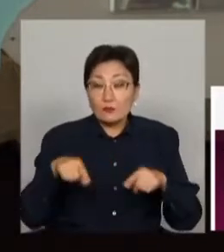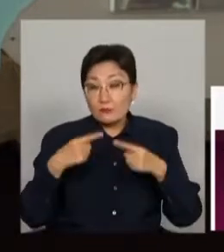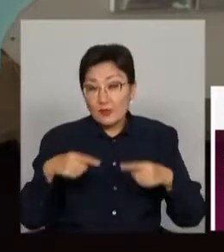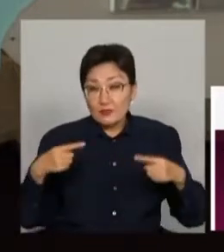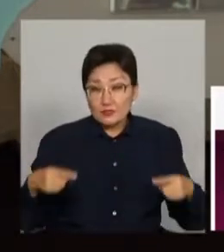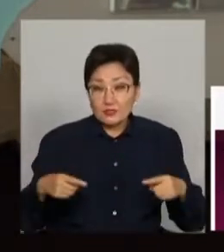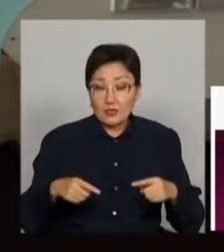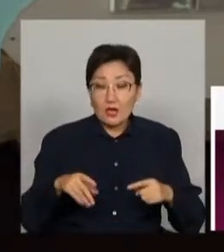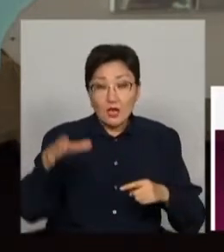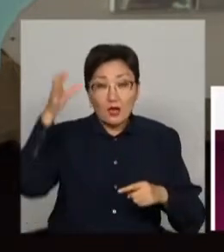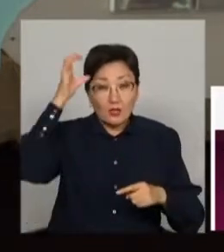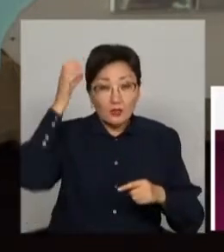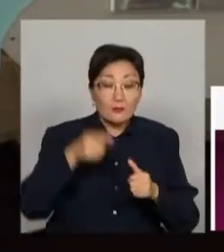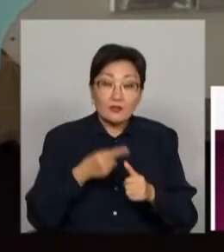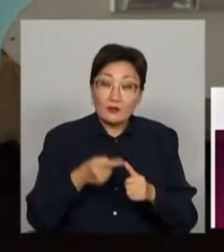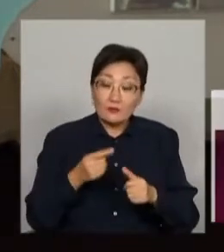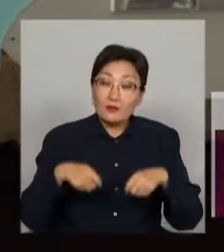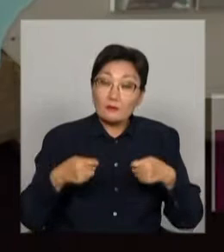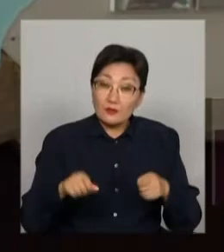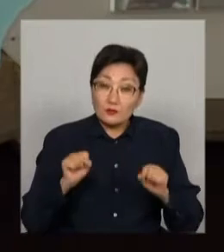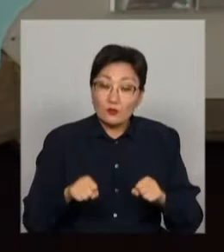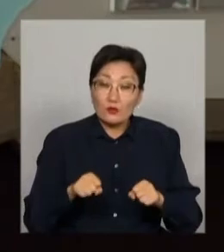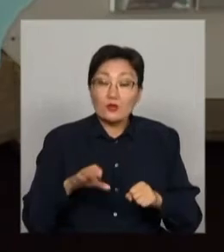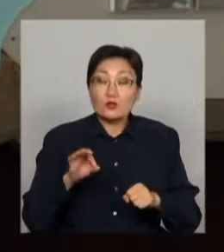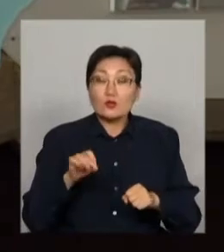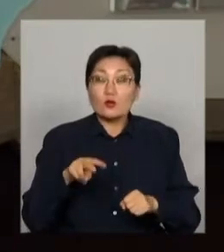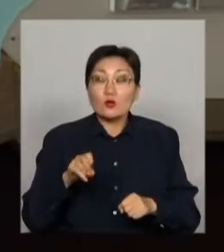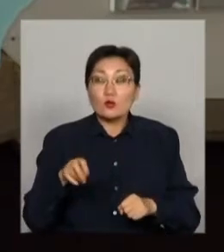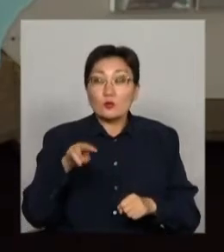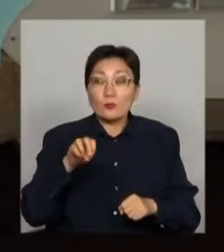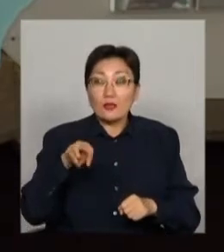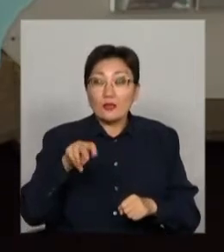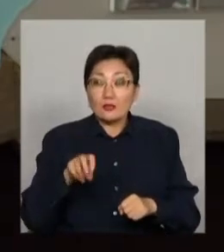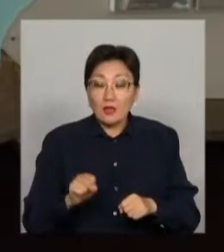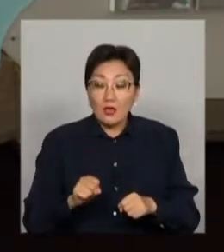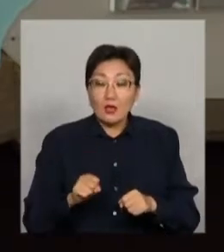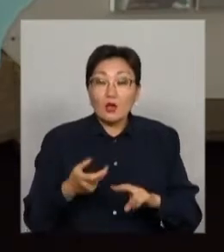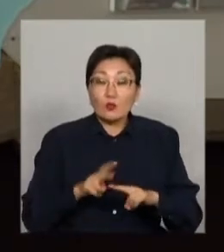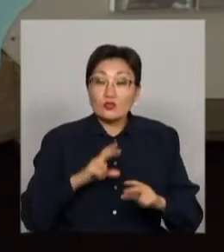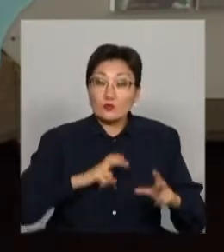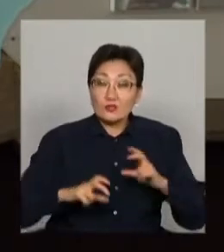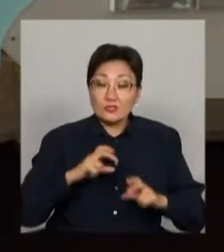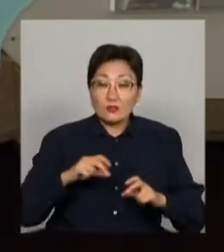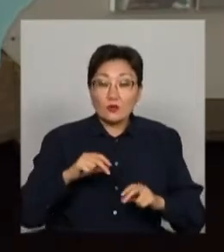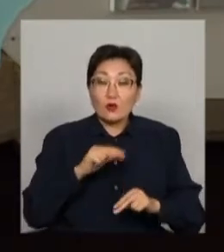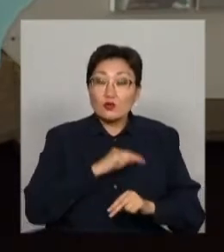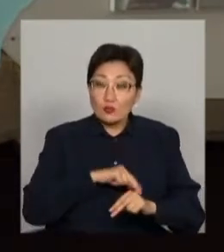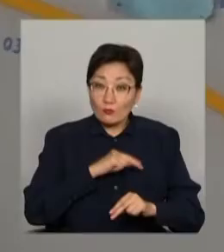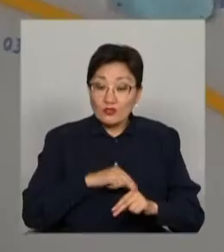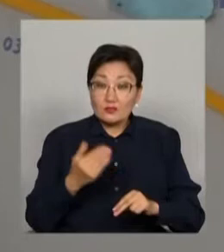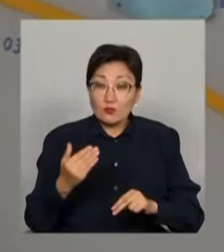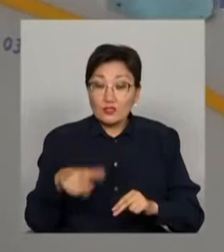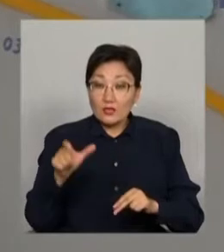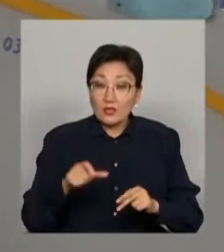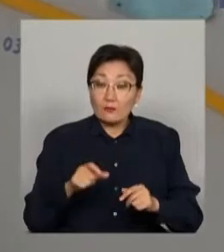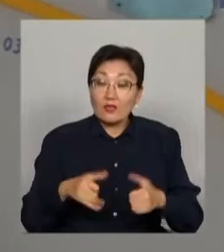мысалы ғалымдардың атымен атаймыз. Мысалы, Людмила сорты осы біздің институтта талай жыл істеген селекционер соның атына